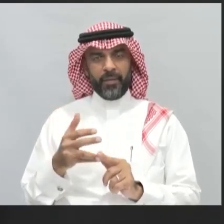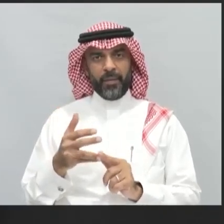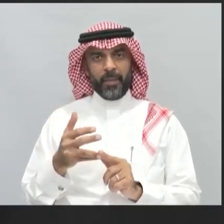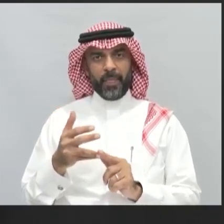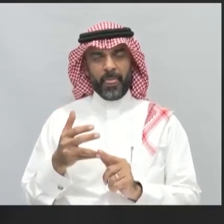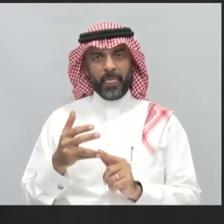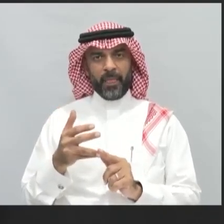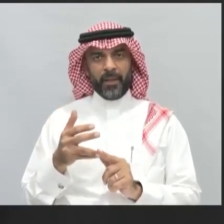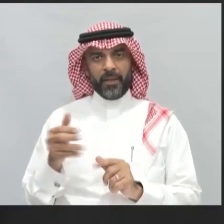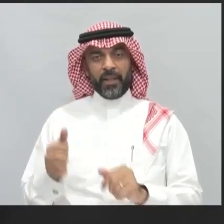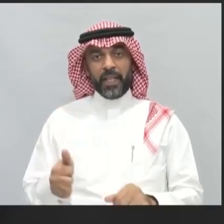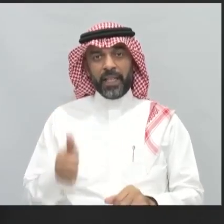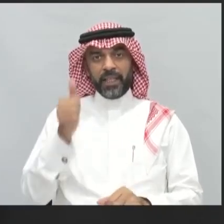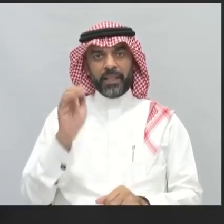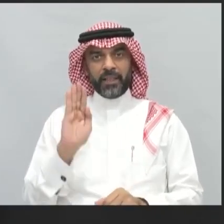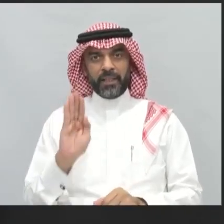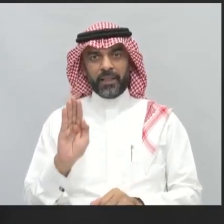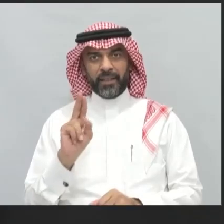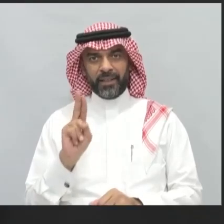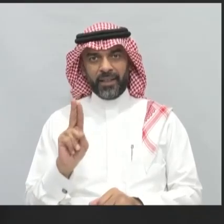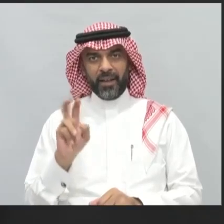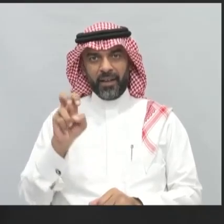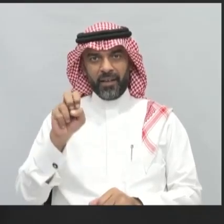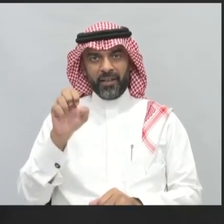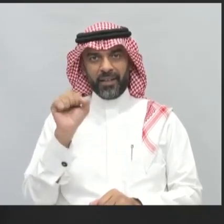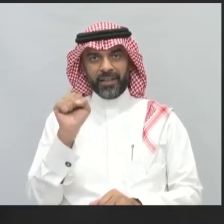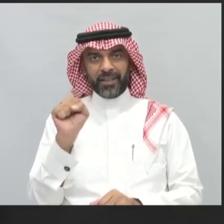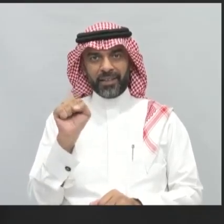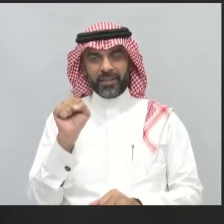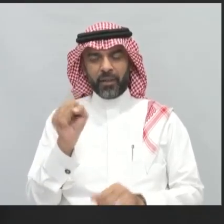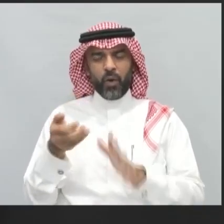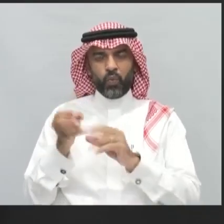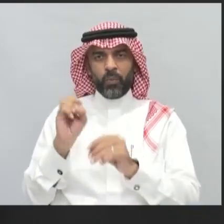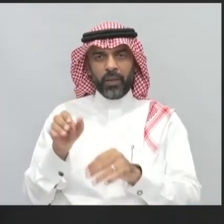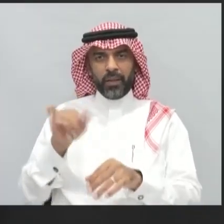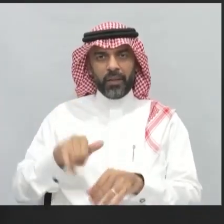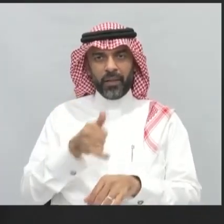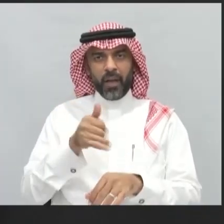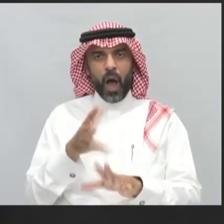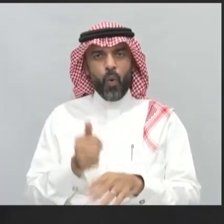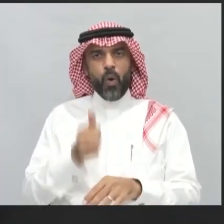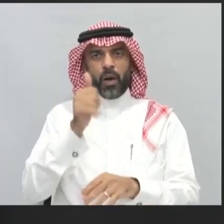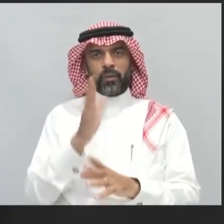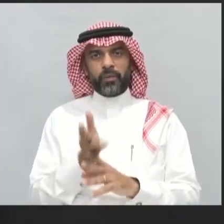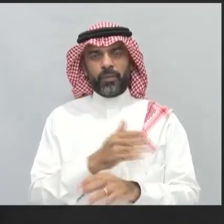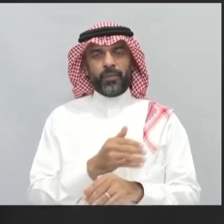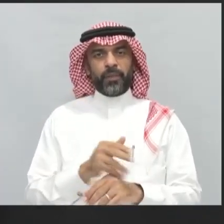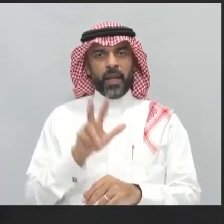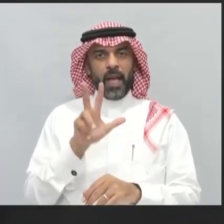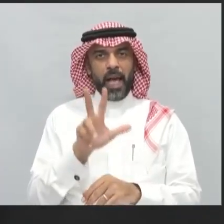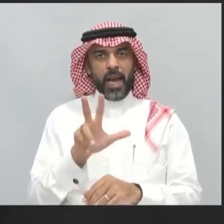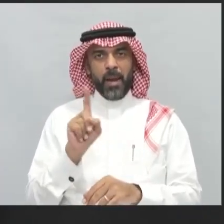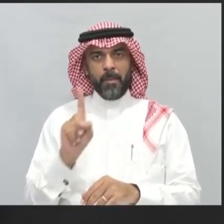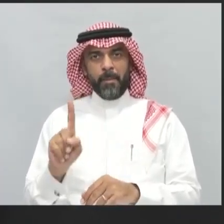الرابعه استقصى الباحث القطيه